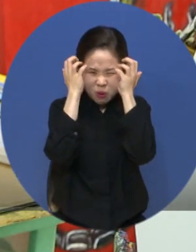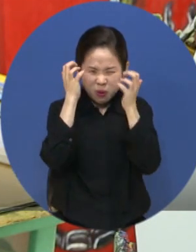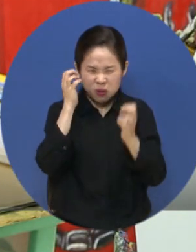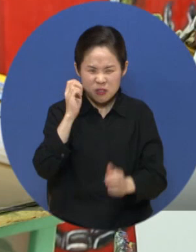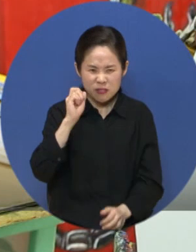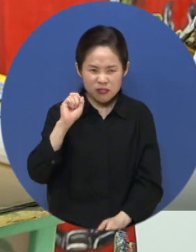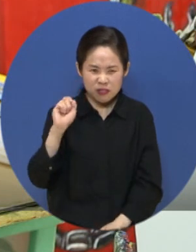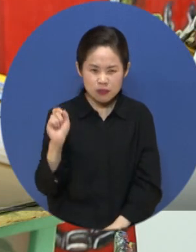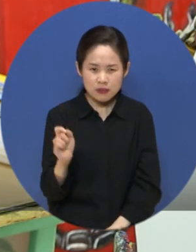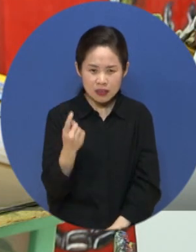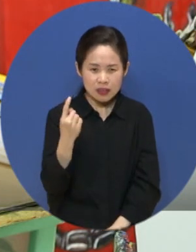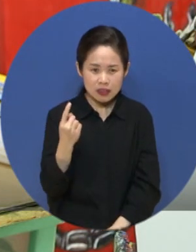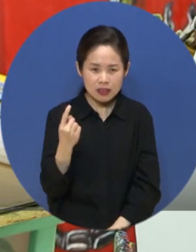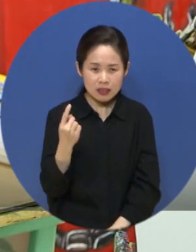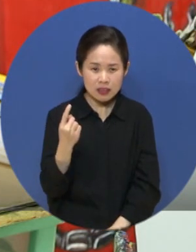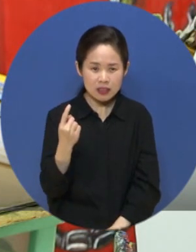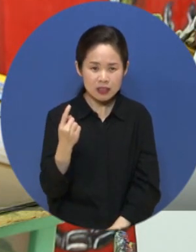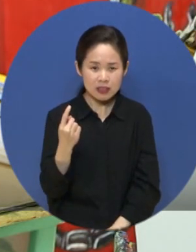지금은